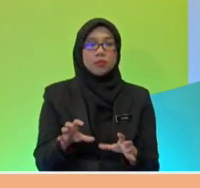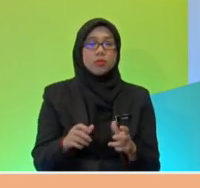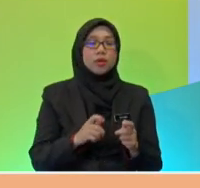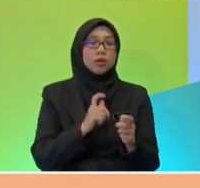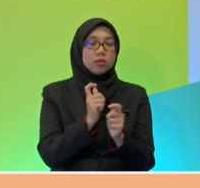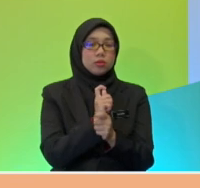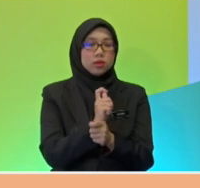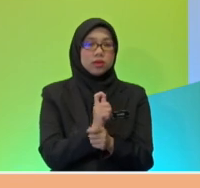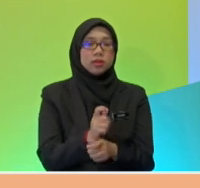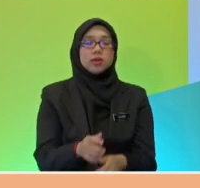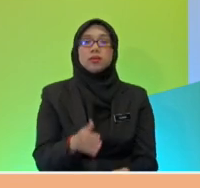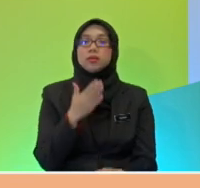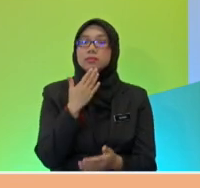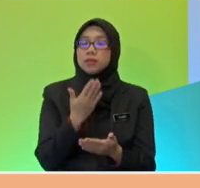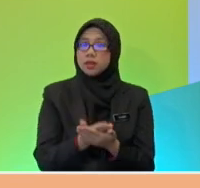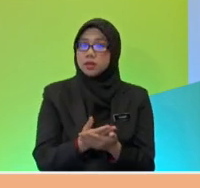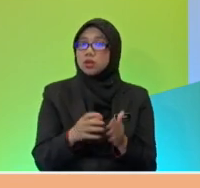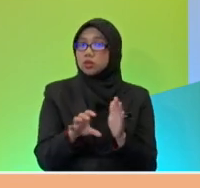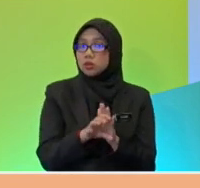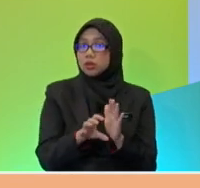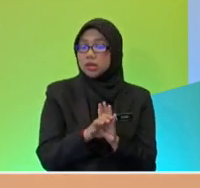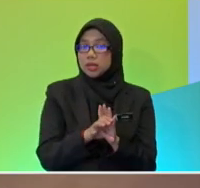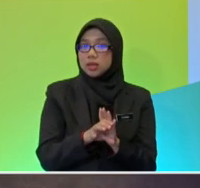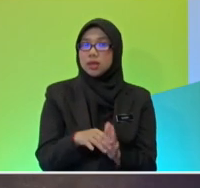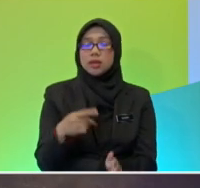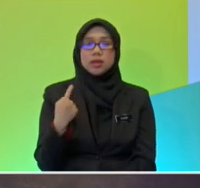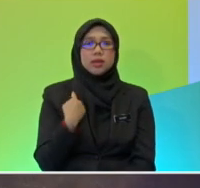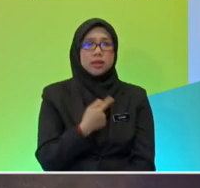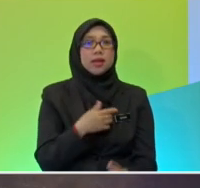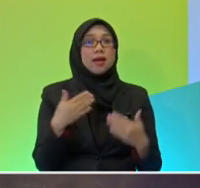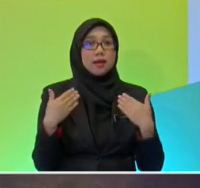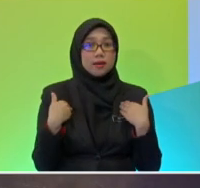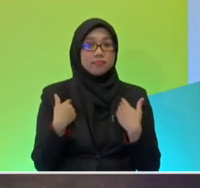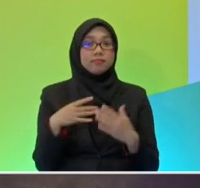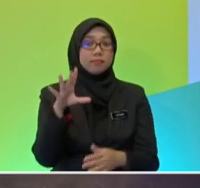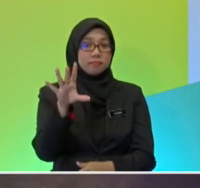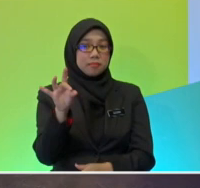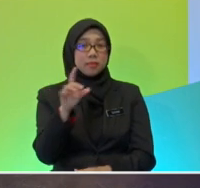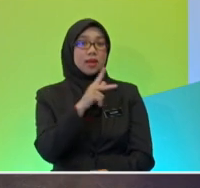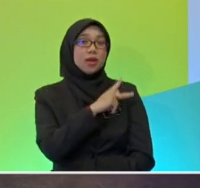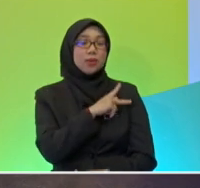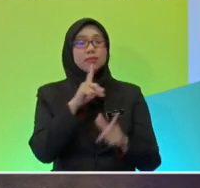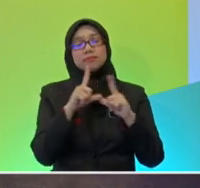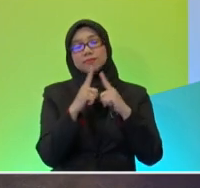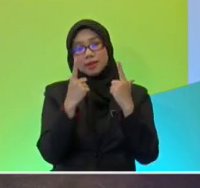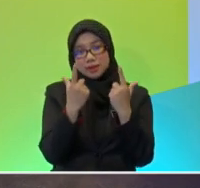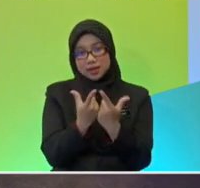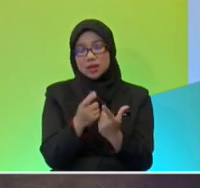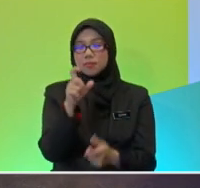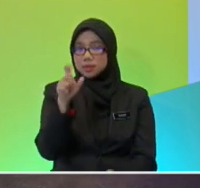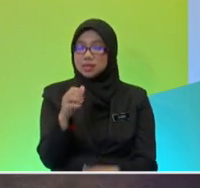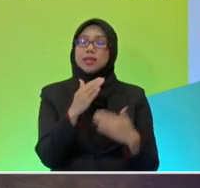sebaiknya contohnya kalau kita dilantik sebagai ketua kelas kita adalah menjalankan tugas sebagai ketua kelas